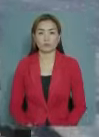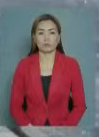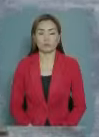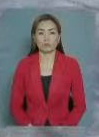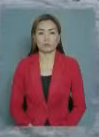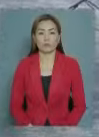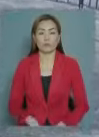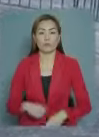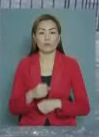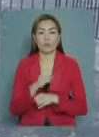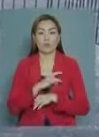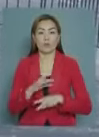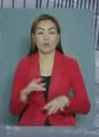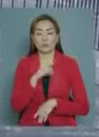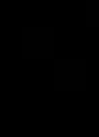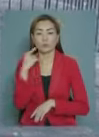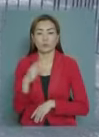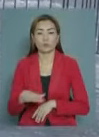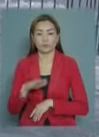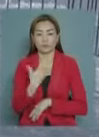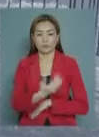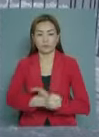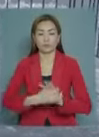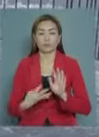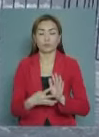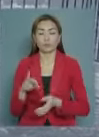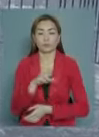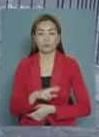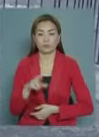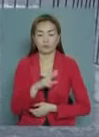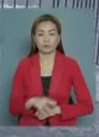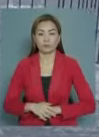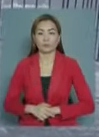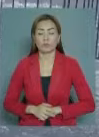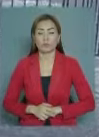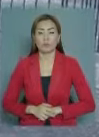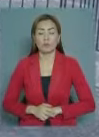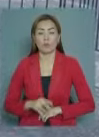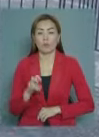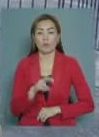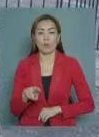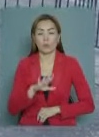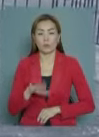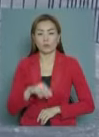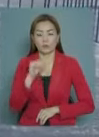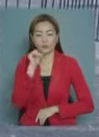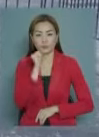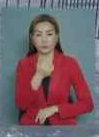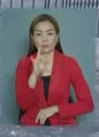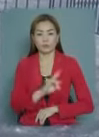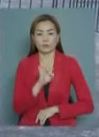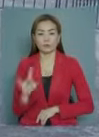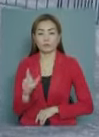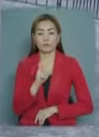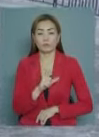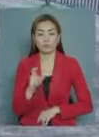салайық. Бұл православтар үшін қасиетті мереке, яғни 19-шы қаңтар күні, міне осы мұз ойықтарына ертең дін